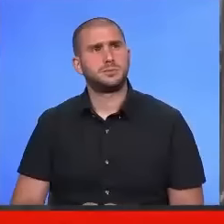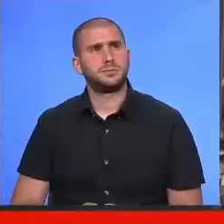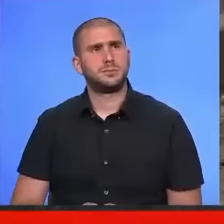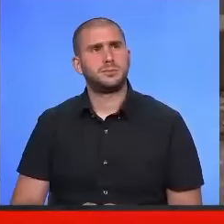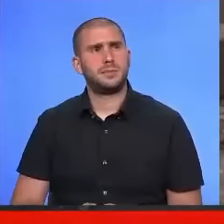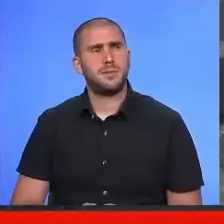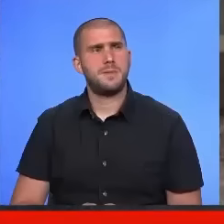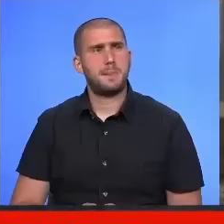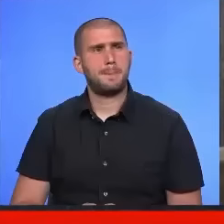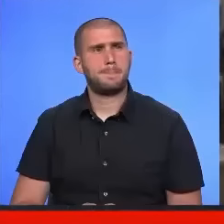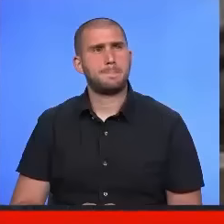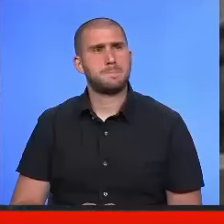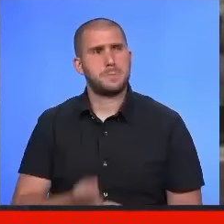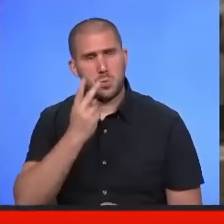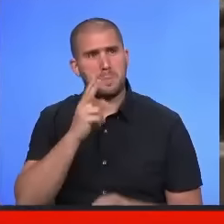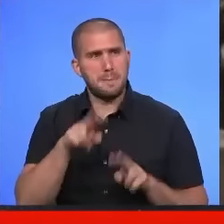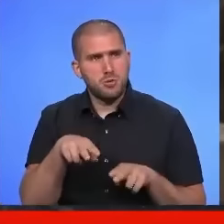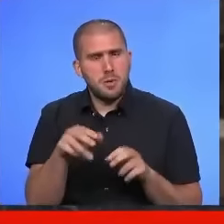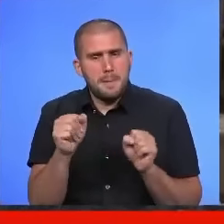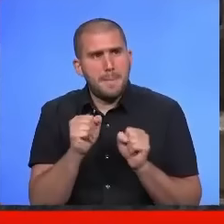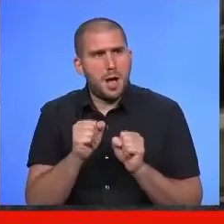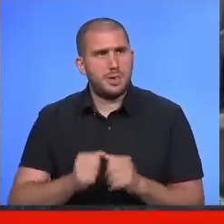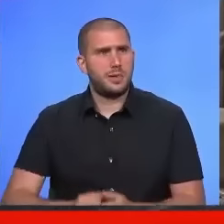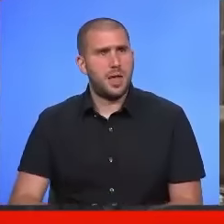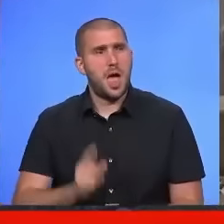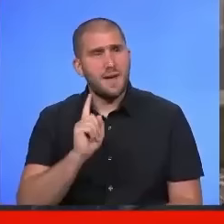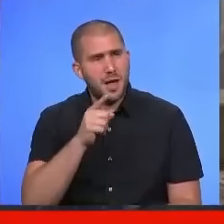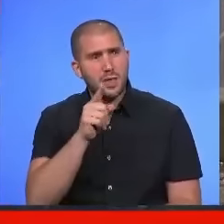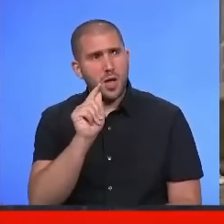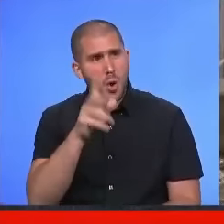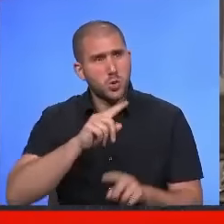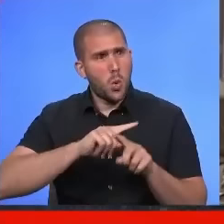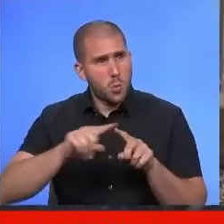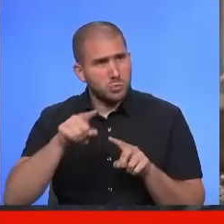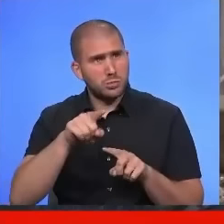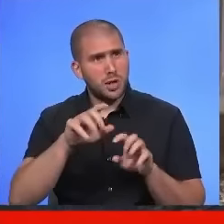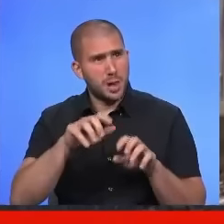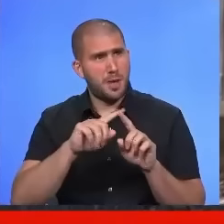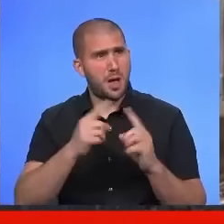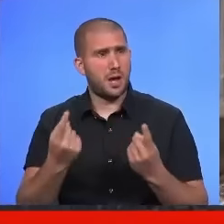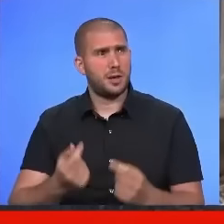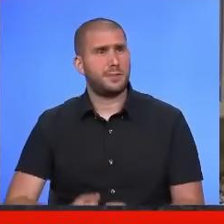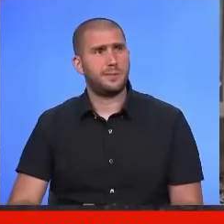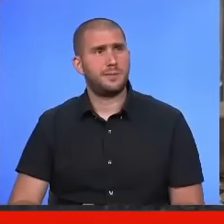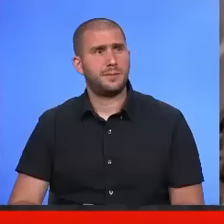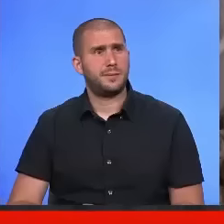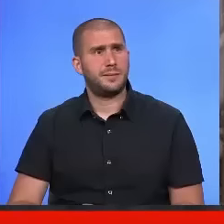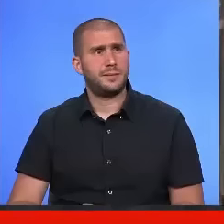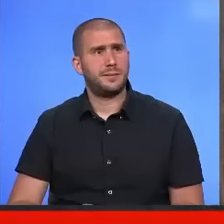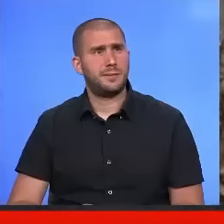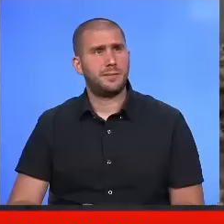לאט אתה רואה מה זה ממש פחד אבל אתה תגיע עוד חודש והיא קלבה